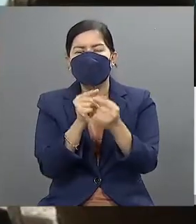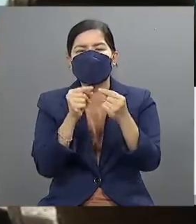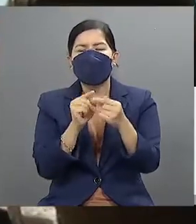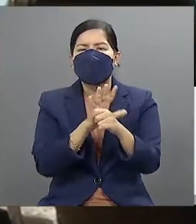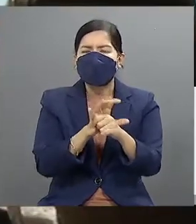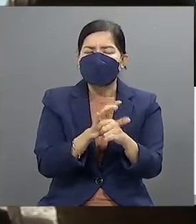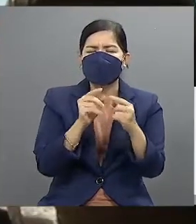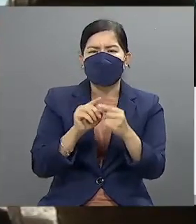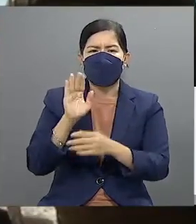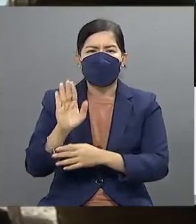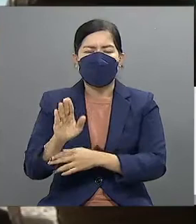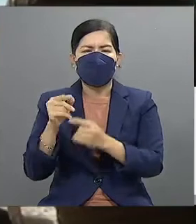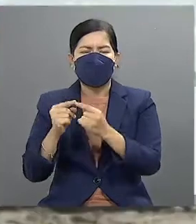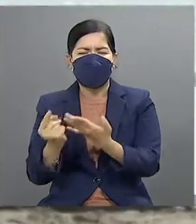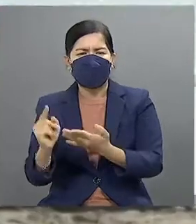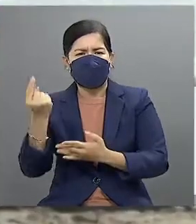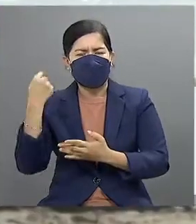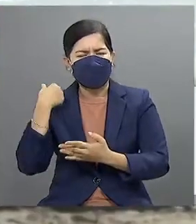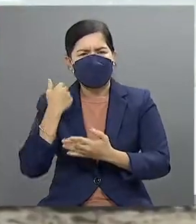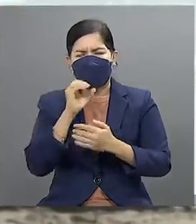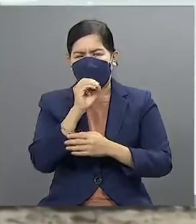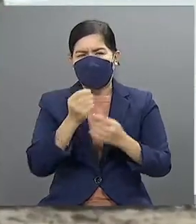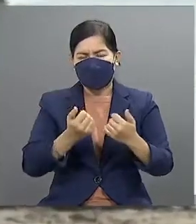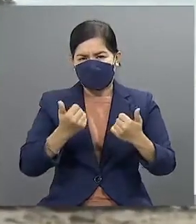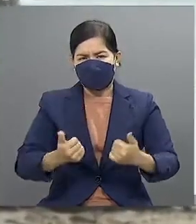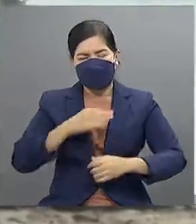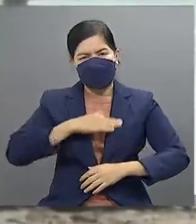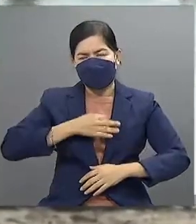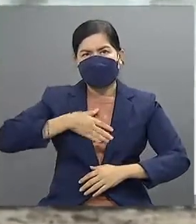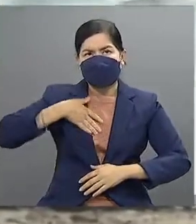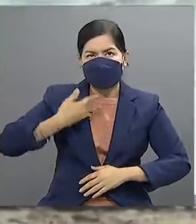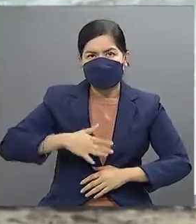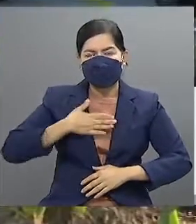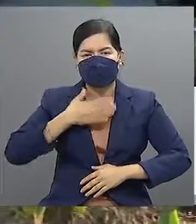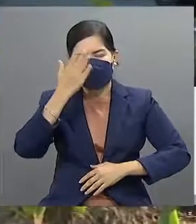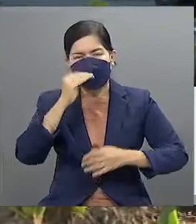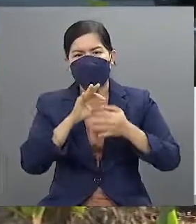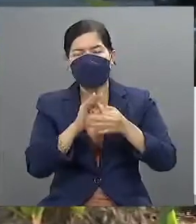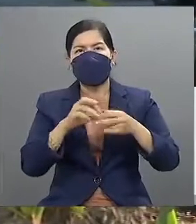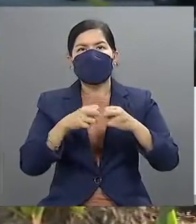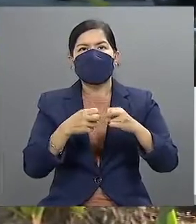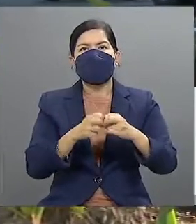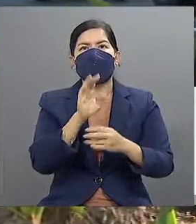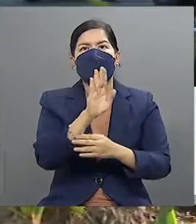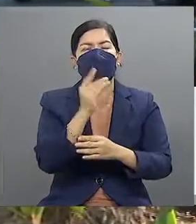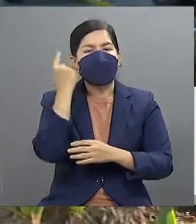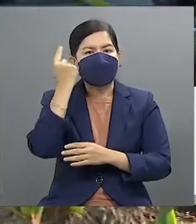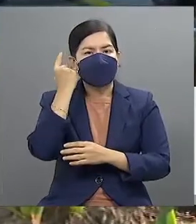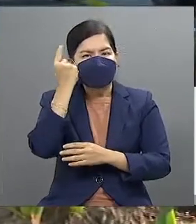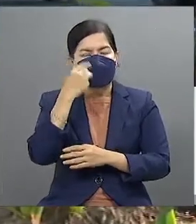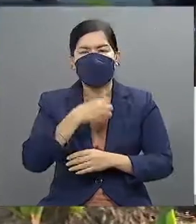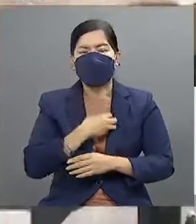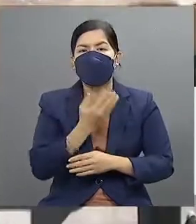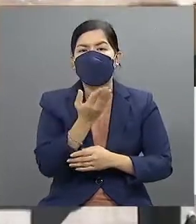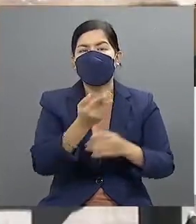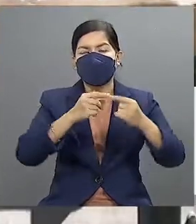ายๆกันรู้สึกกังวลบ้างเพราะว่าอาจจะไปกระทบกับบรรยากาศการท่องเที่ยวที่กำลังดีขึ้นจึงขอให้รัฐมีมาตรการป้องกันที่เข้มงว